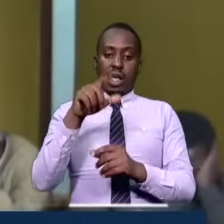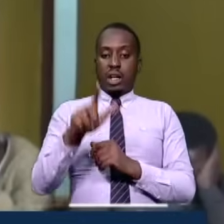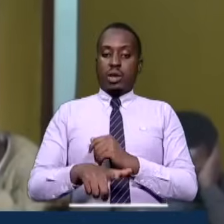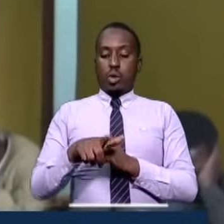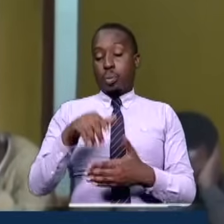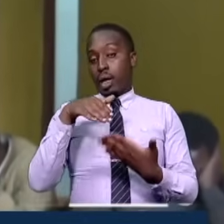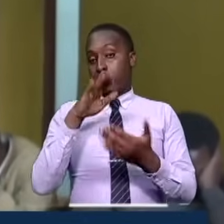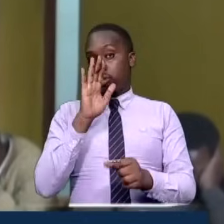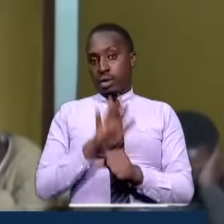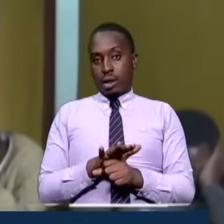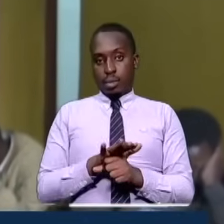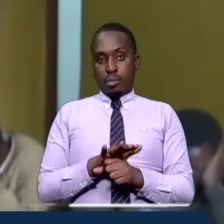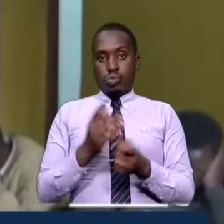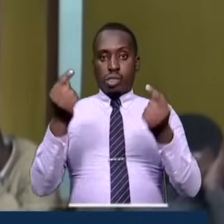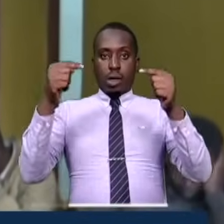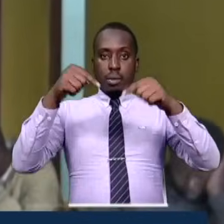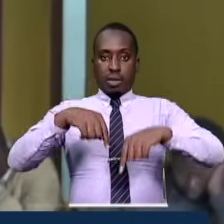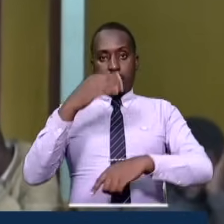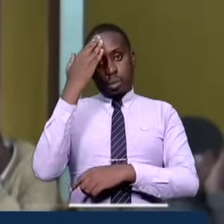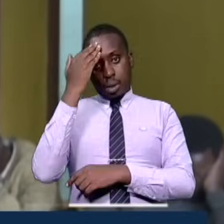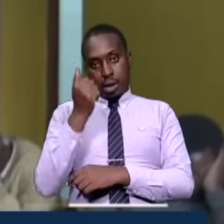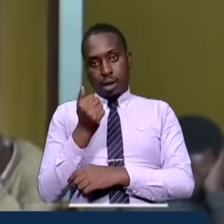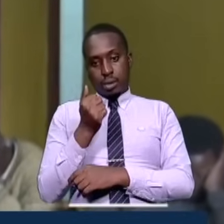baba baza kubwo